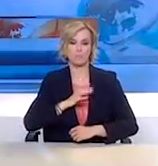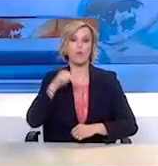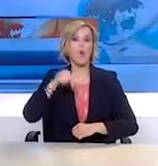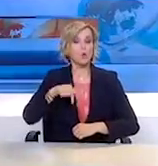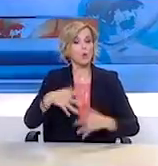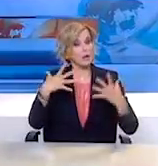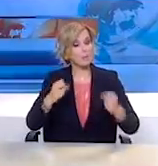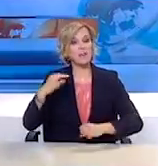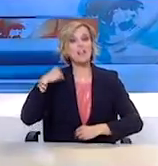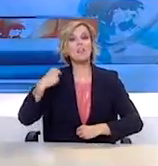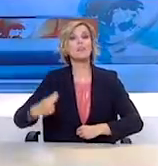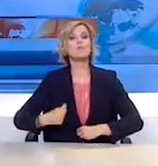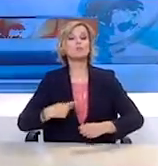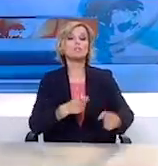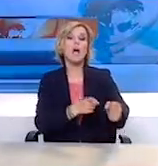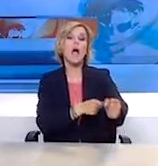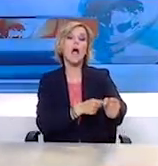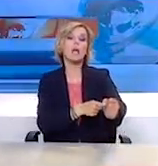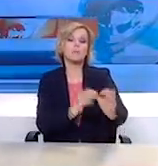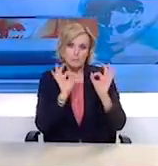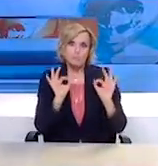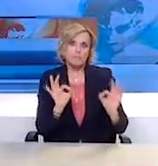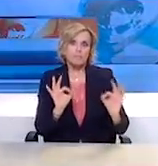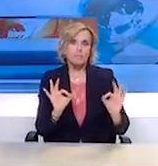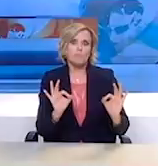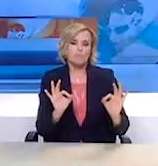χαρακτήρας του συστήματος υγείας είναι αδιαπραγμάτευτος για εμάς.